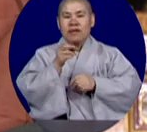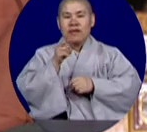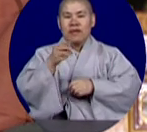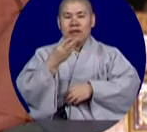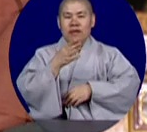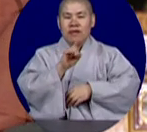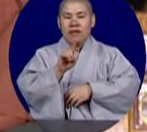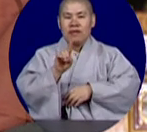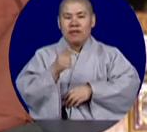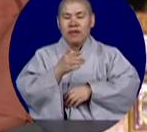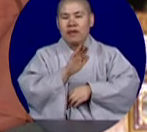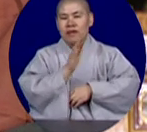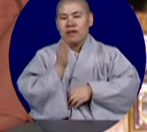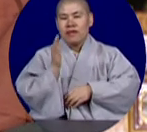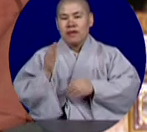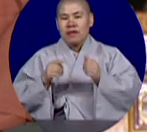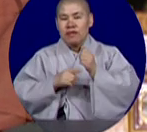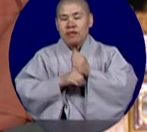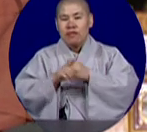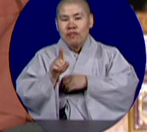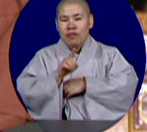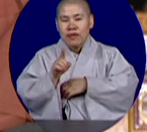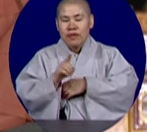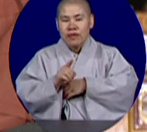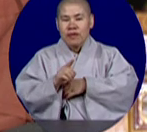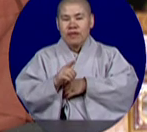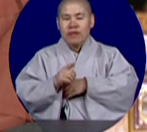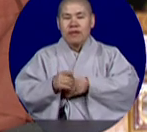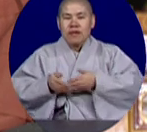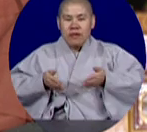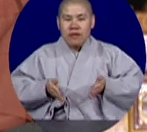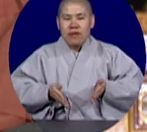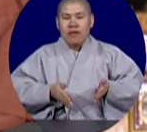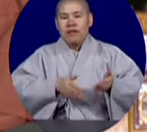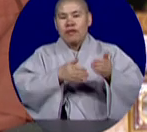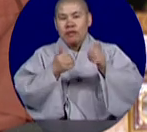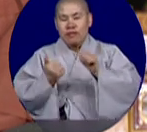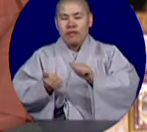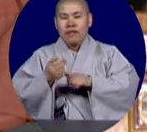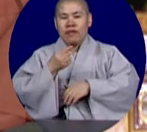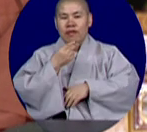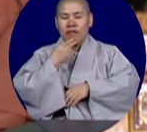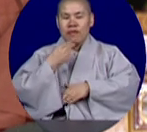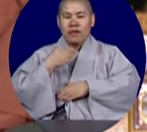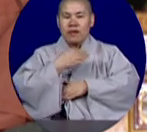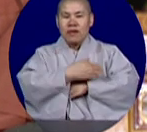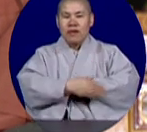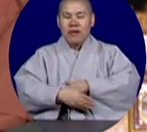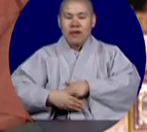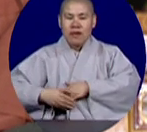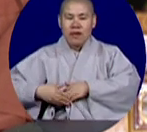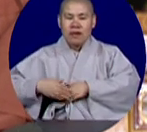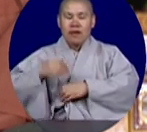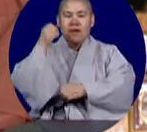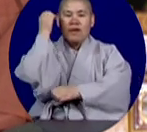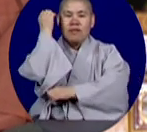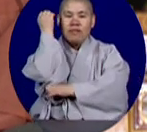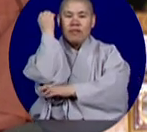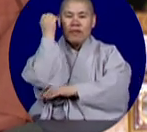뭐냐? 그 생사 없는 자기 본래의